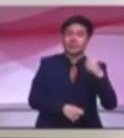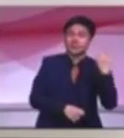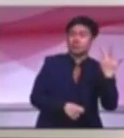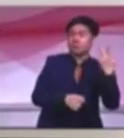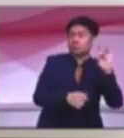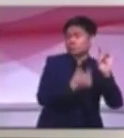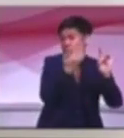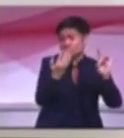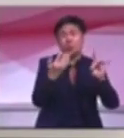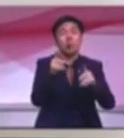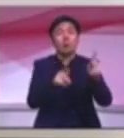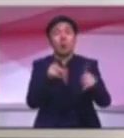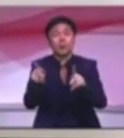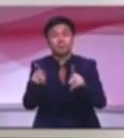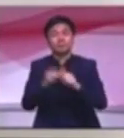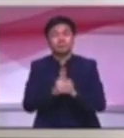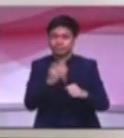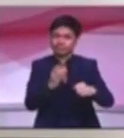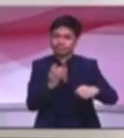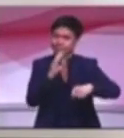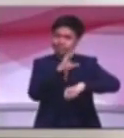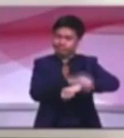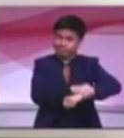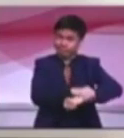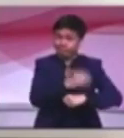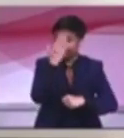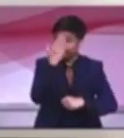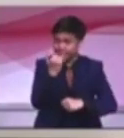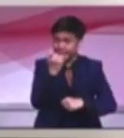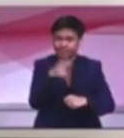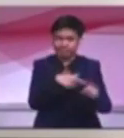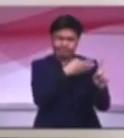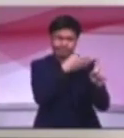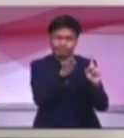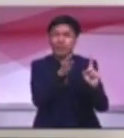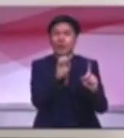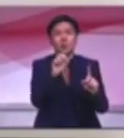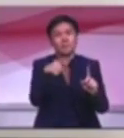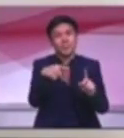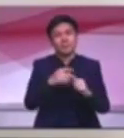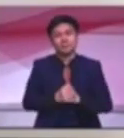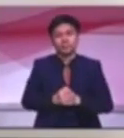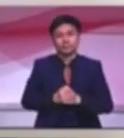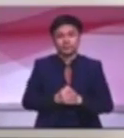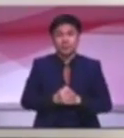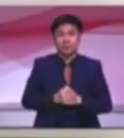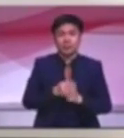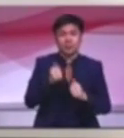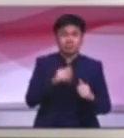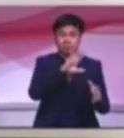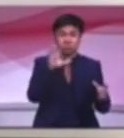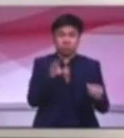494 individu ditahan di atas kesalahan engkar SOP, dan daripada jumlah